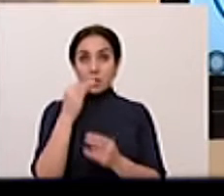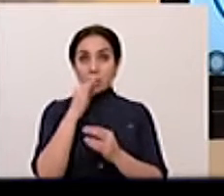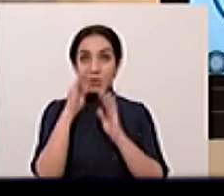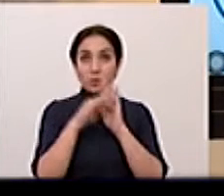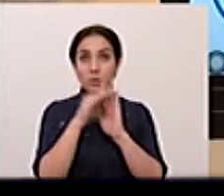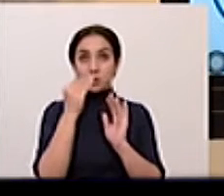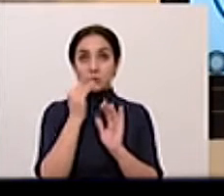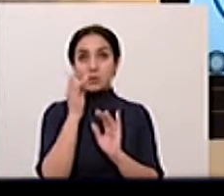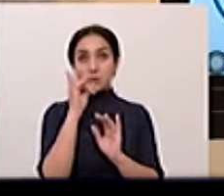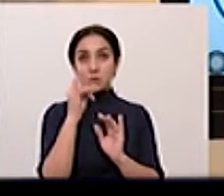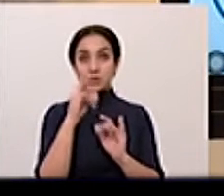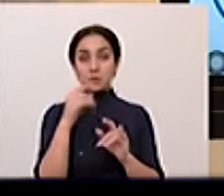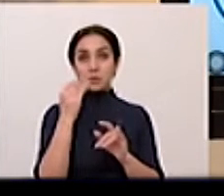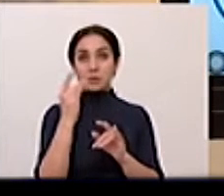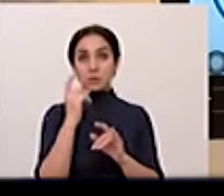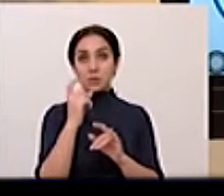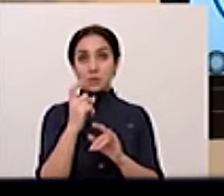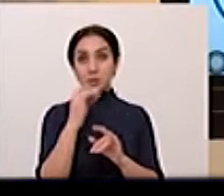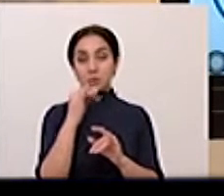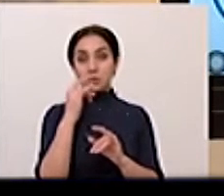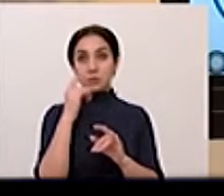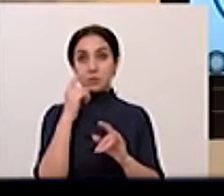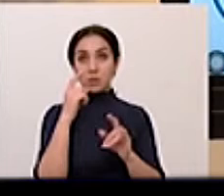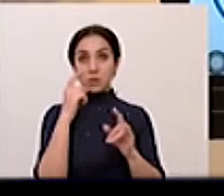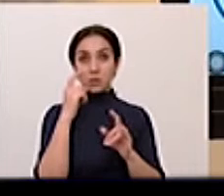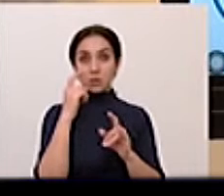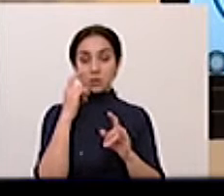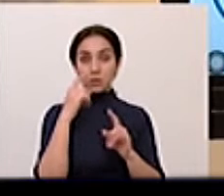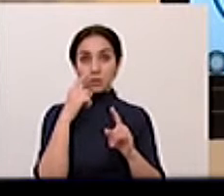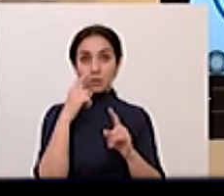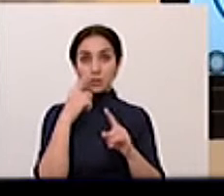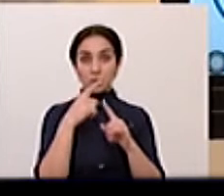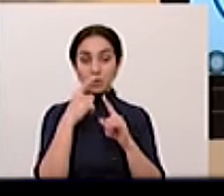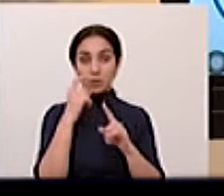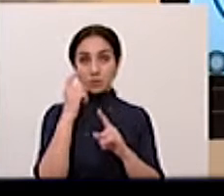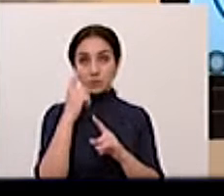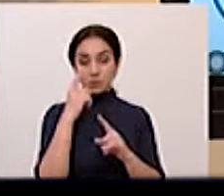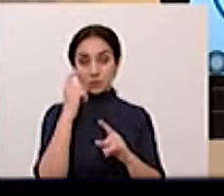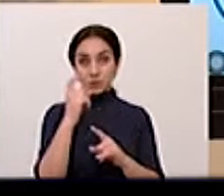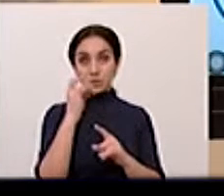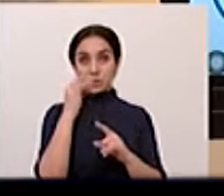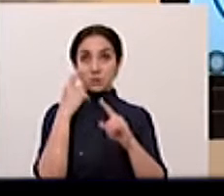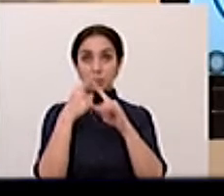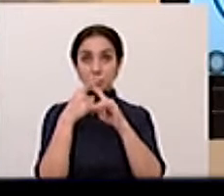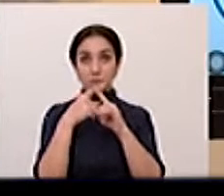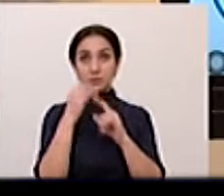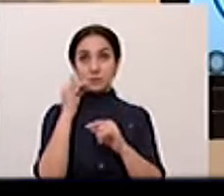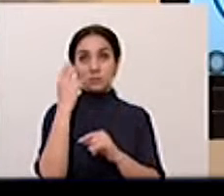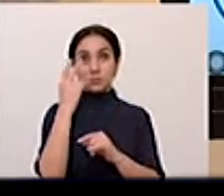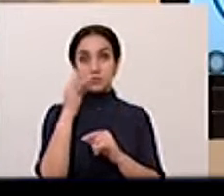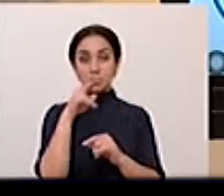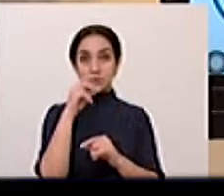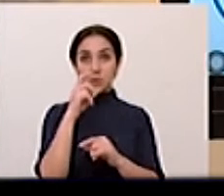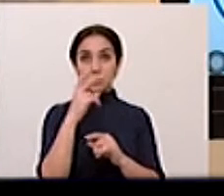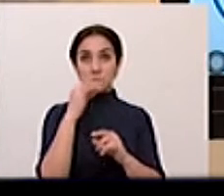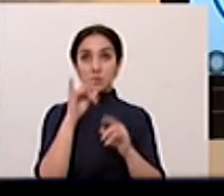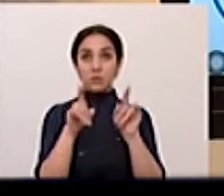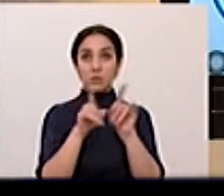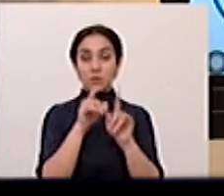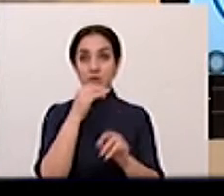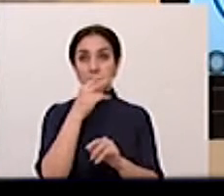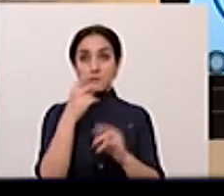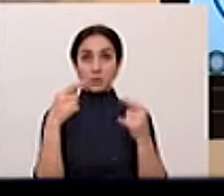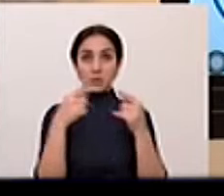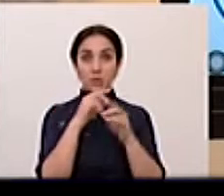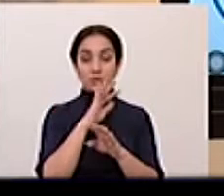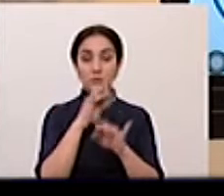ifodamiz r taqsim h x ning kvadrati dx formula bo'yicha yozib oldik va endi